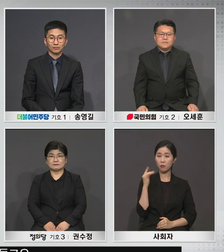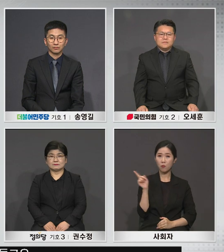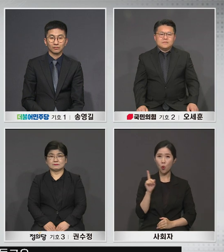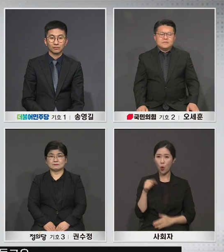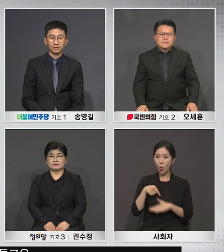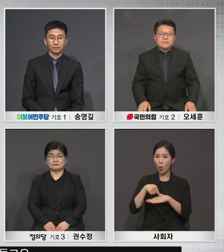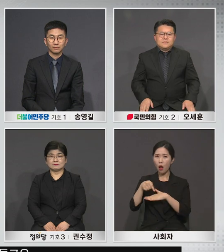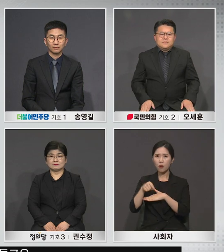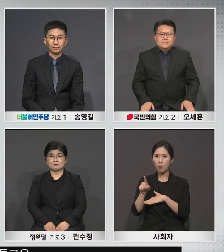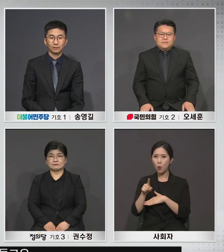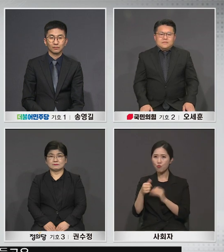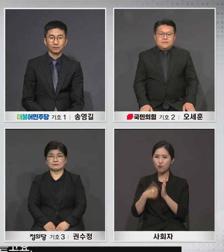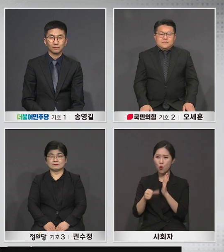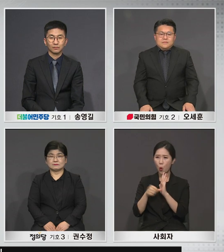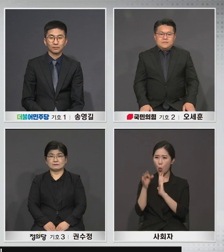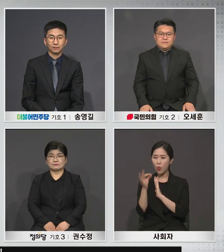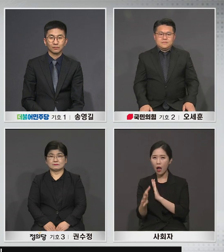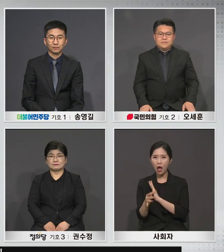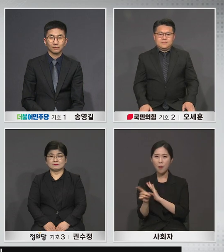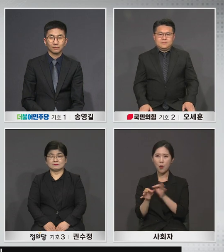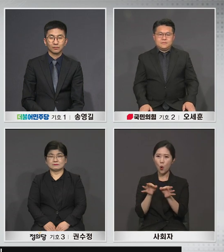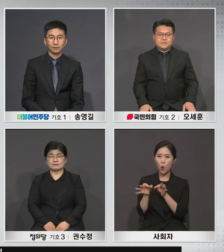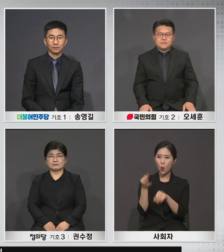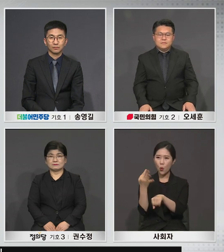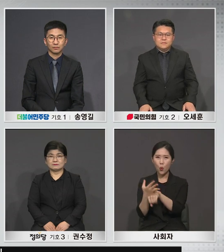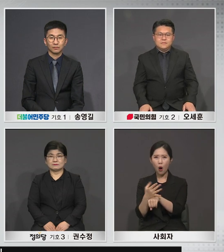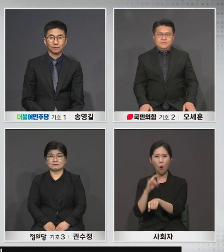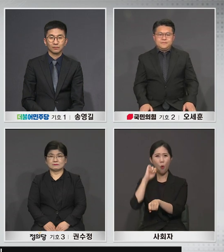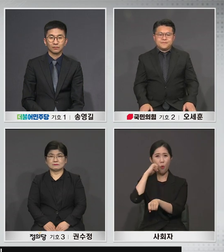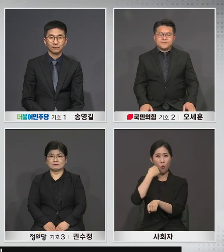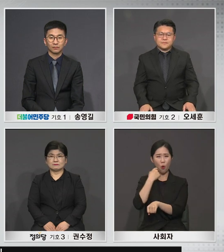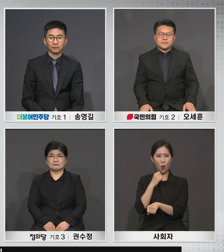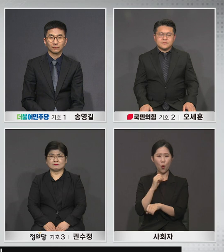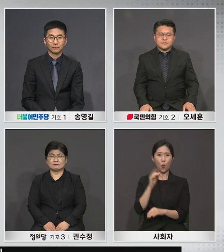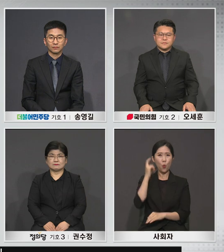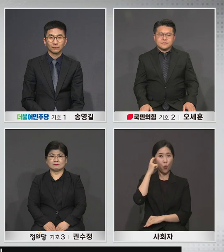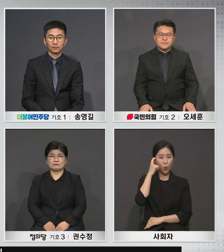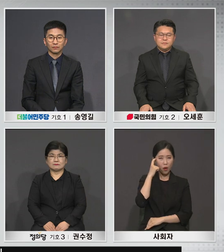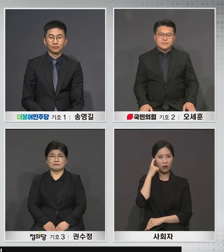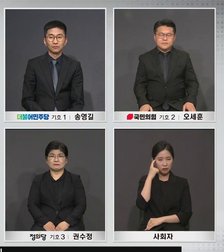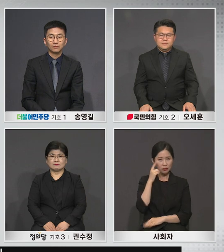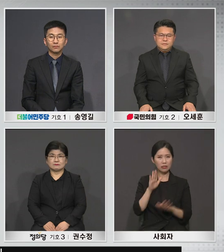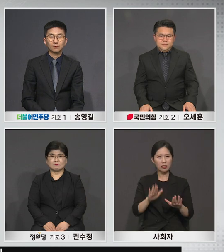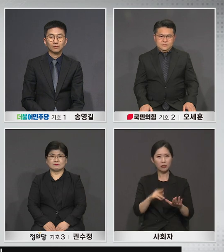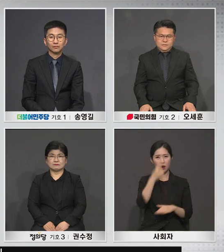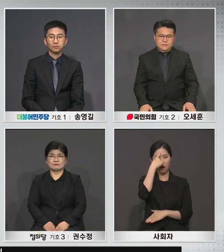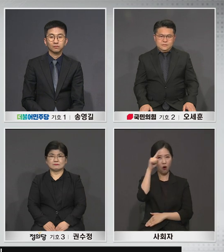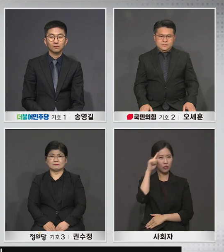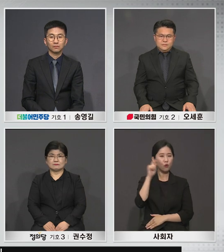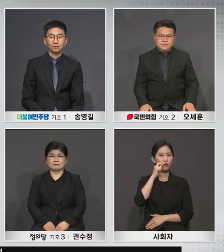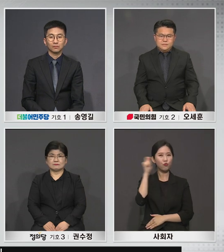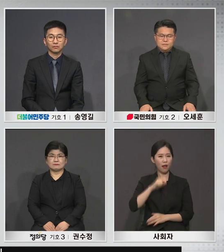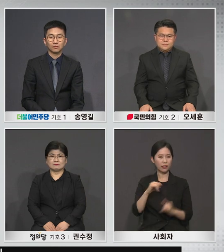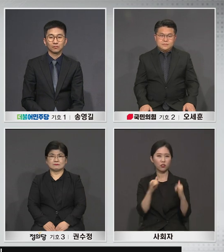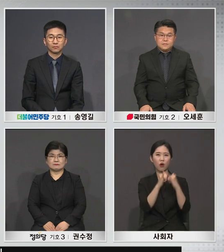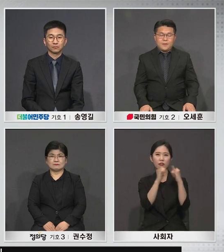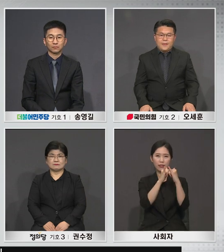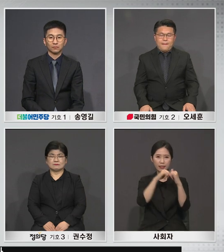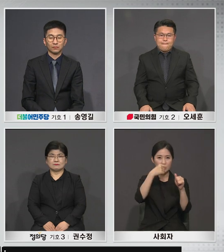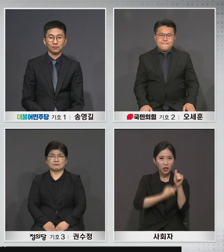사 먹기도 장보기도 무섭다는 말씀들 많이 하시죠. 우크라이나 사태 등의 영향으로 국제 원자재값이 치솟으면서